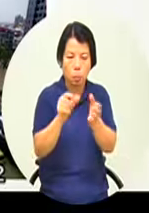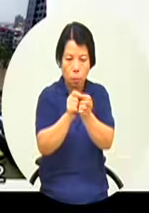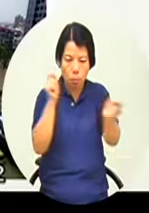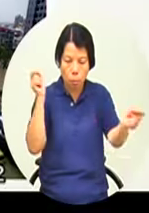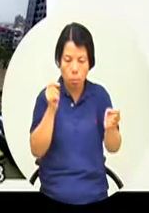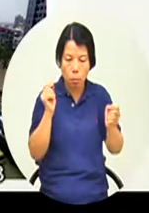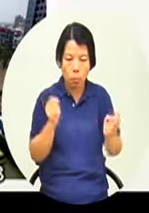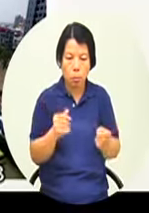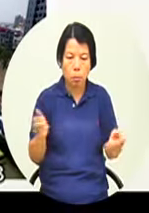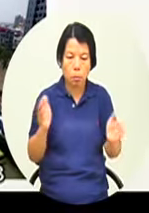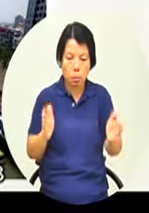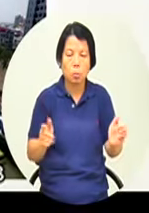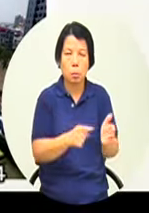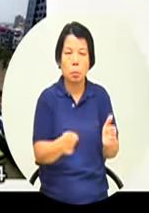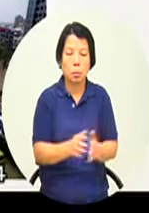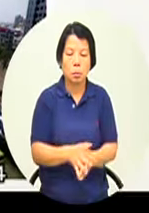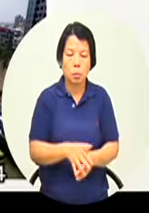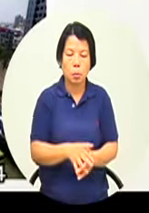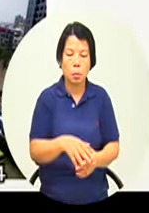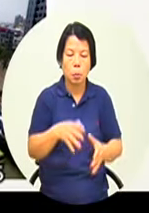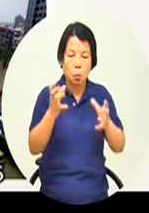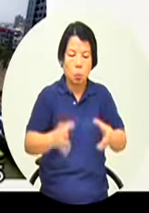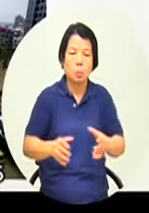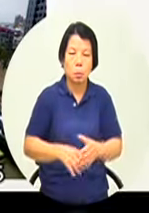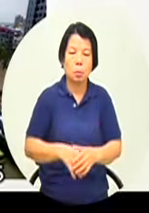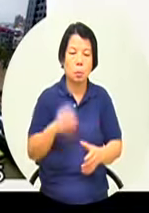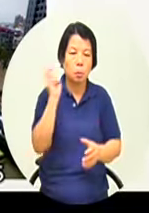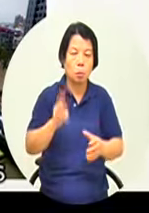个抽水站，我希望